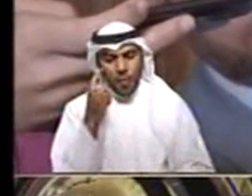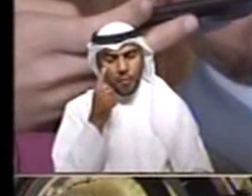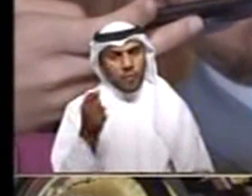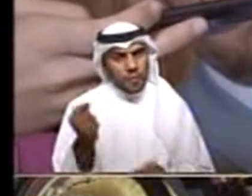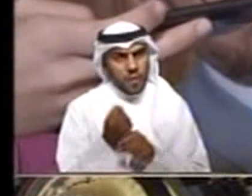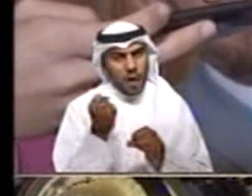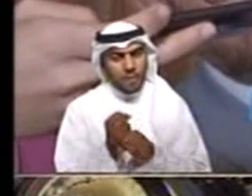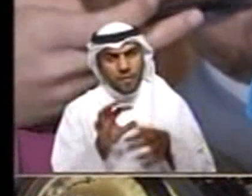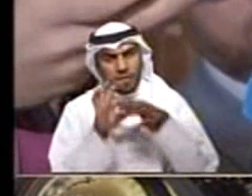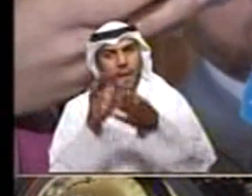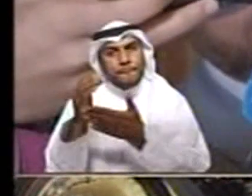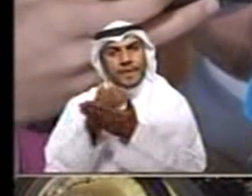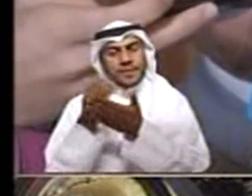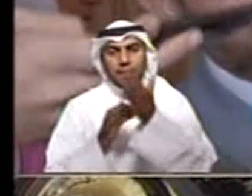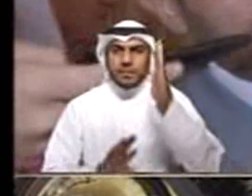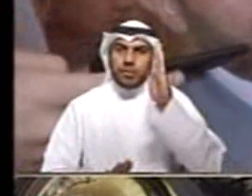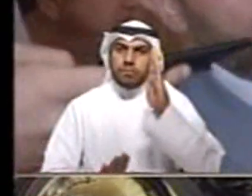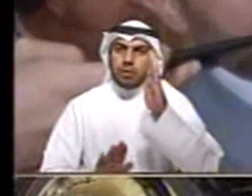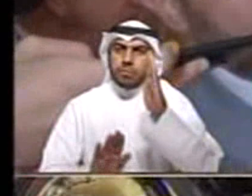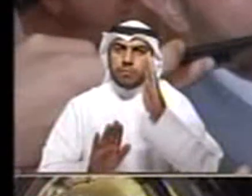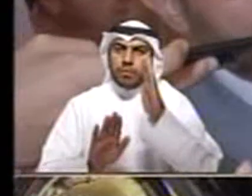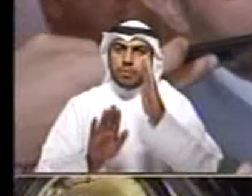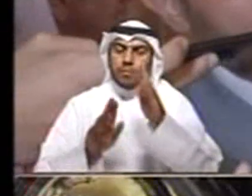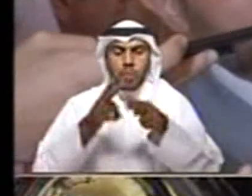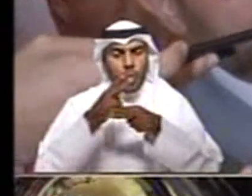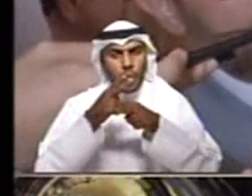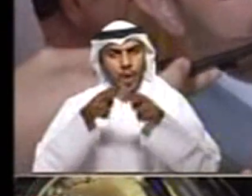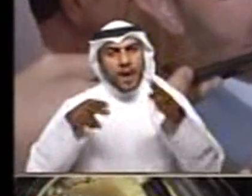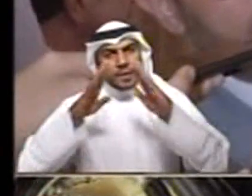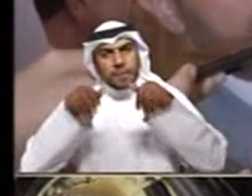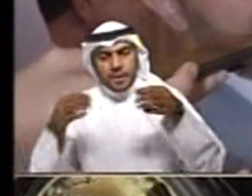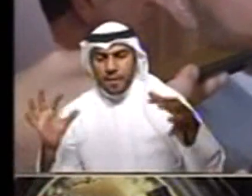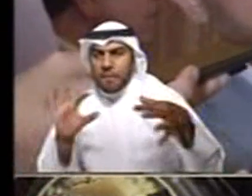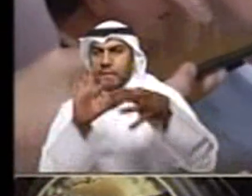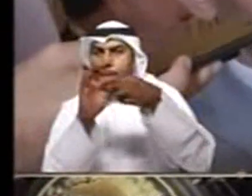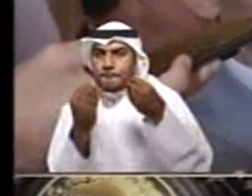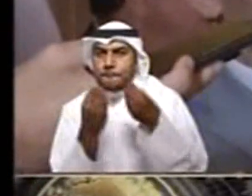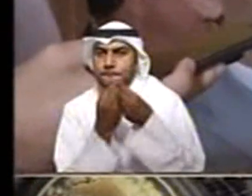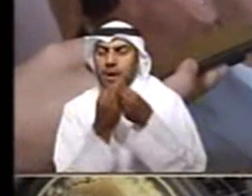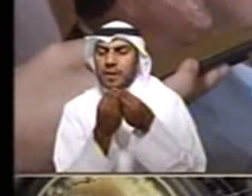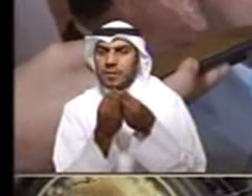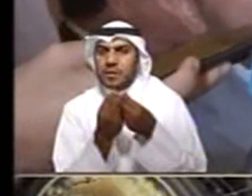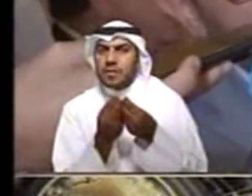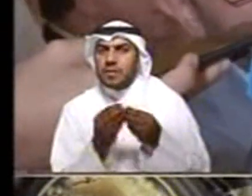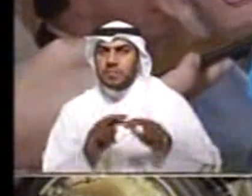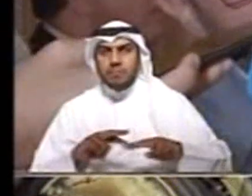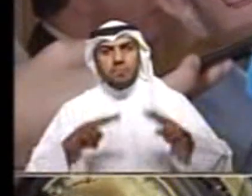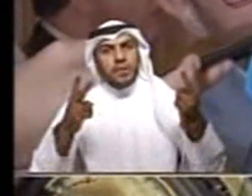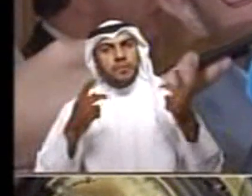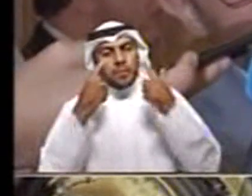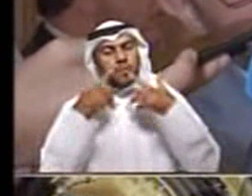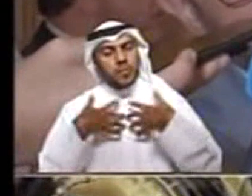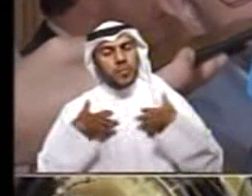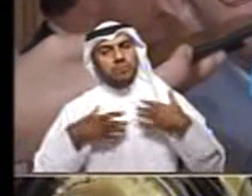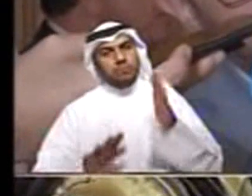التطوير الاقتصادي والاستثماري ما بين الكويت ومصر هو سوف يعني ينعكس بين